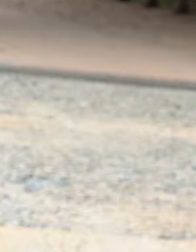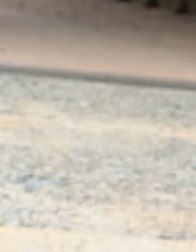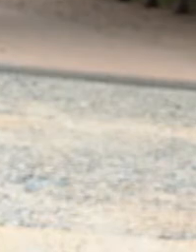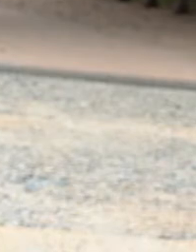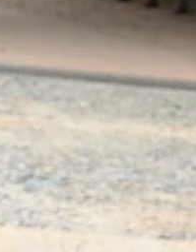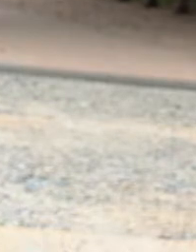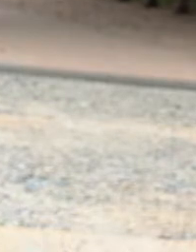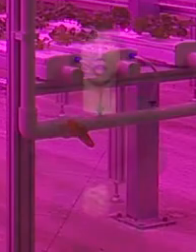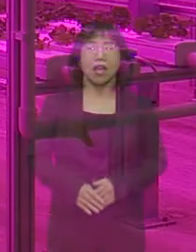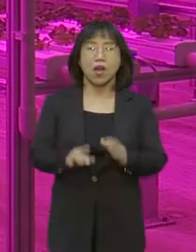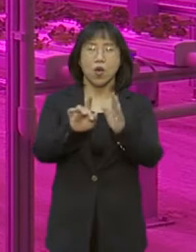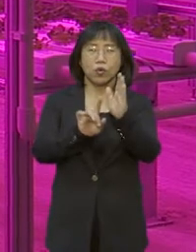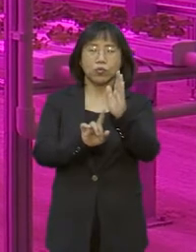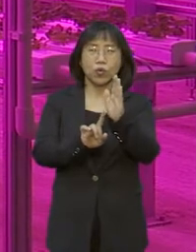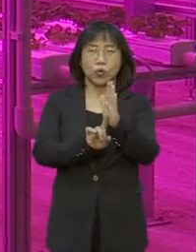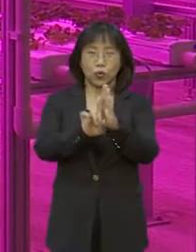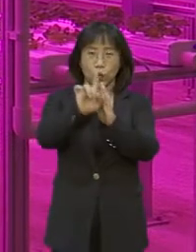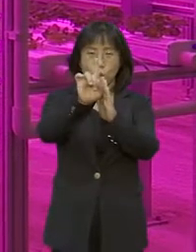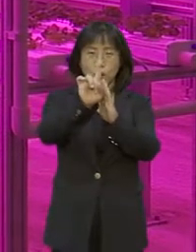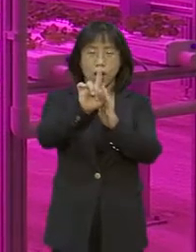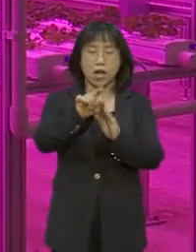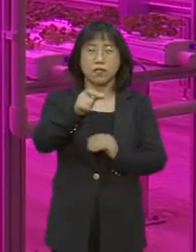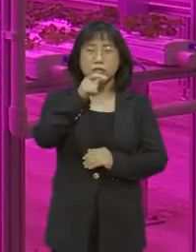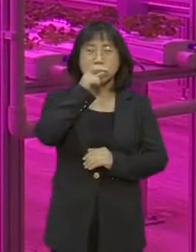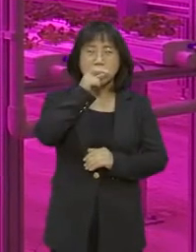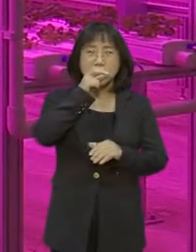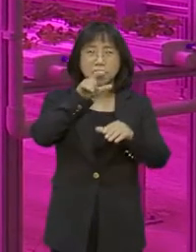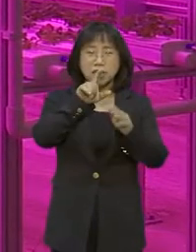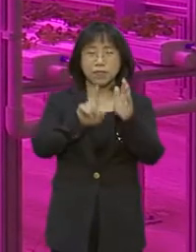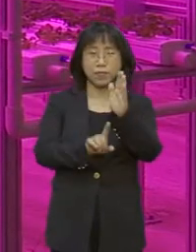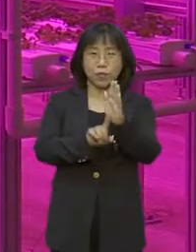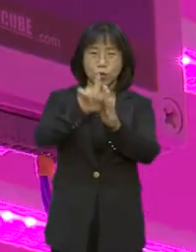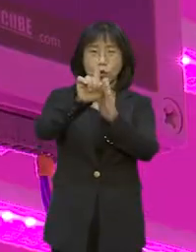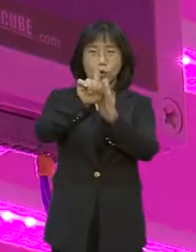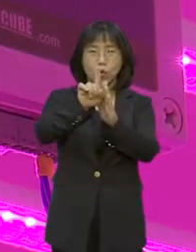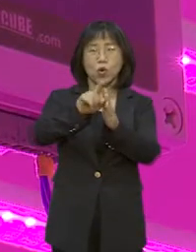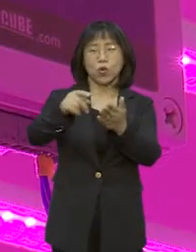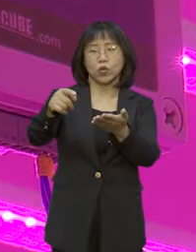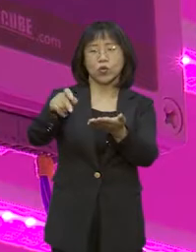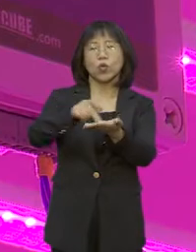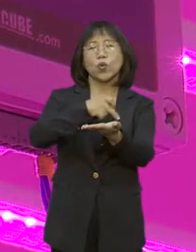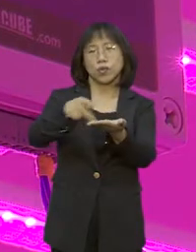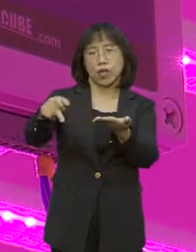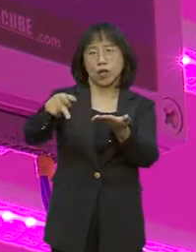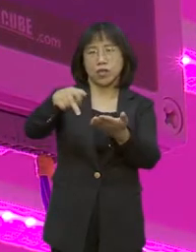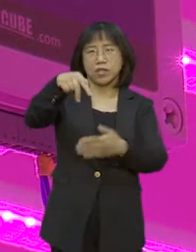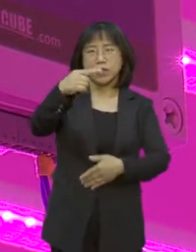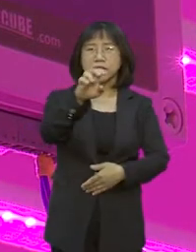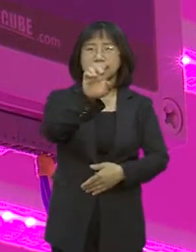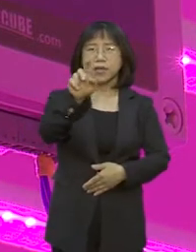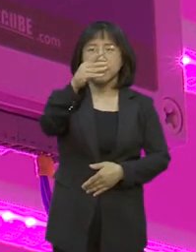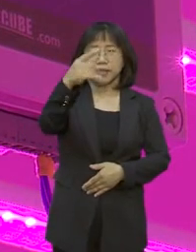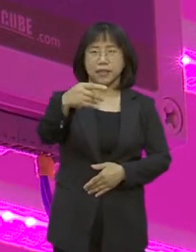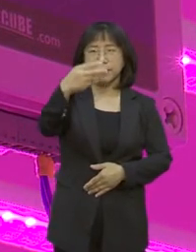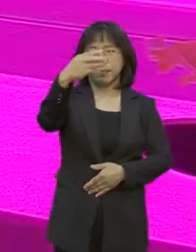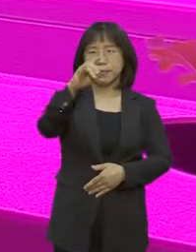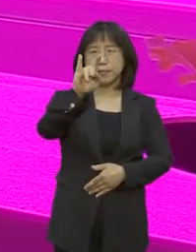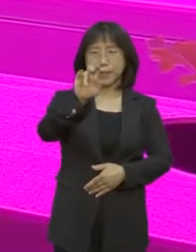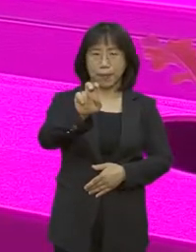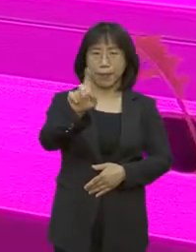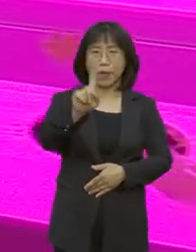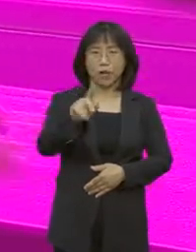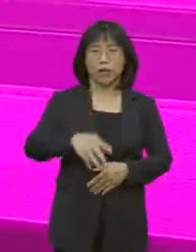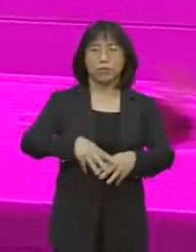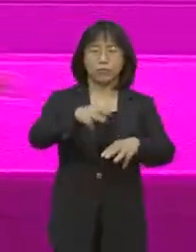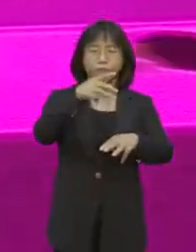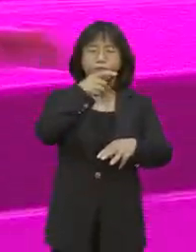있습니다. 온도와 습도, 채광 등을 원격으로 조절하는 스마트팜입니다. 스마트폰 조작으로